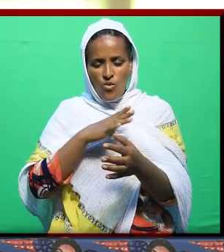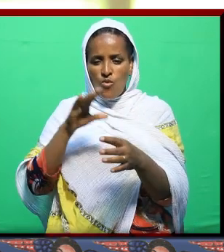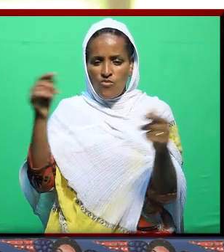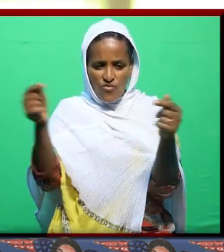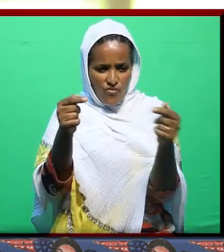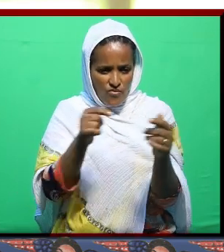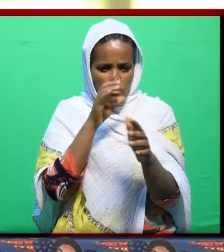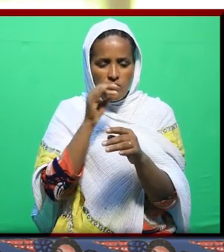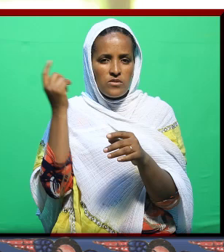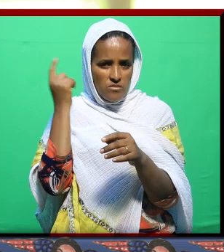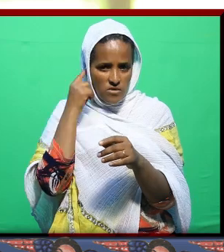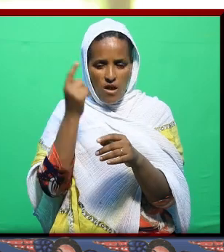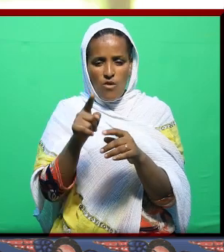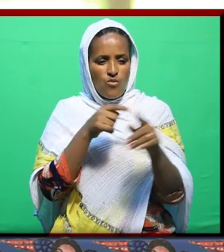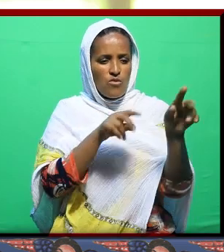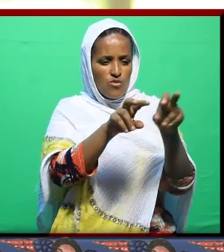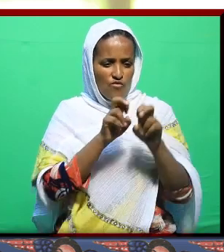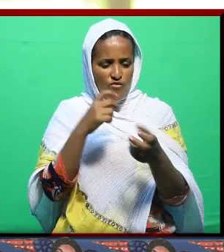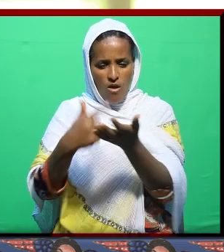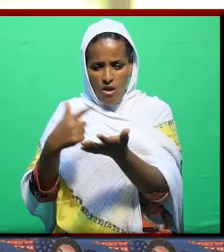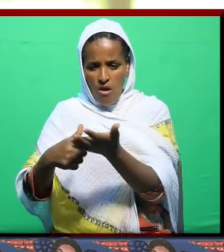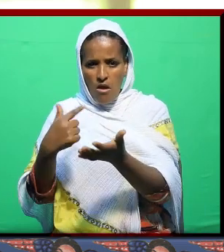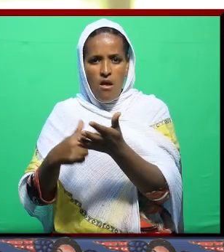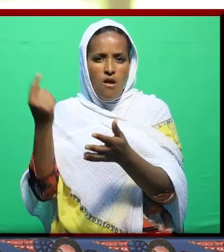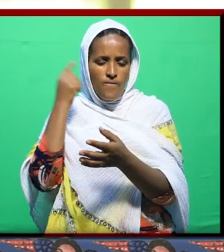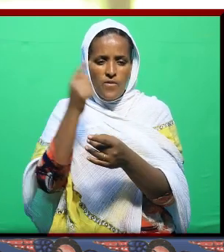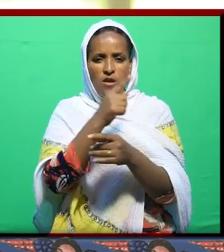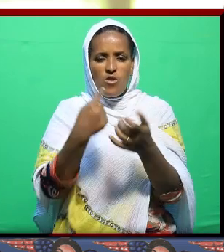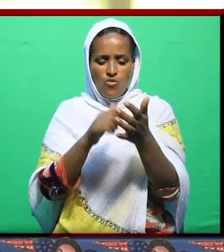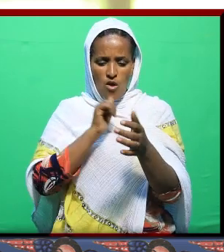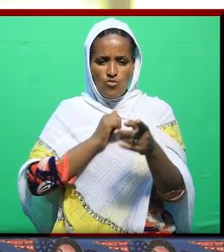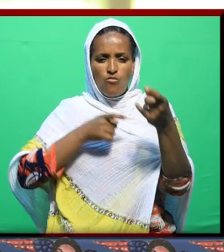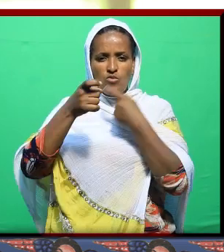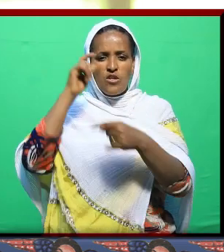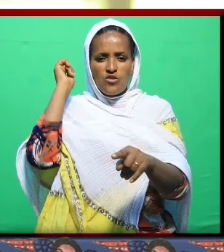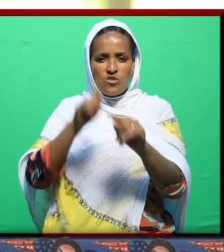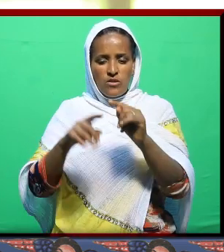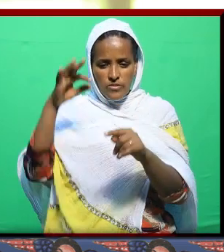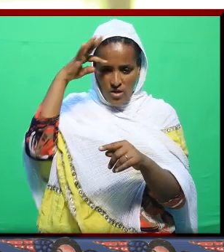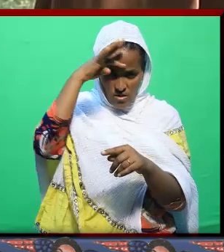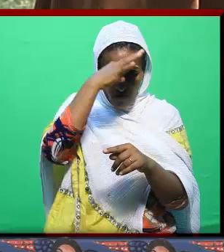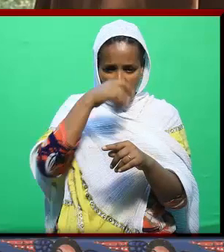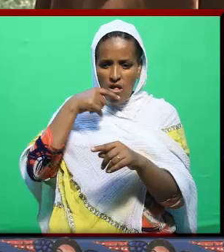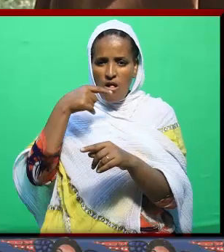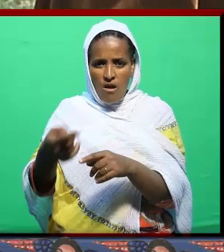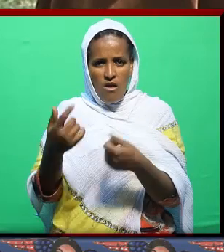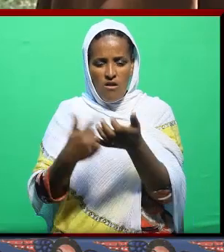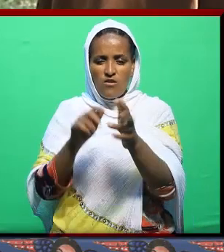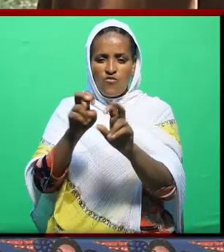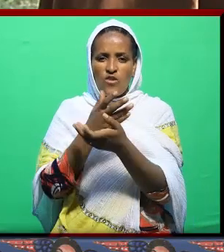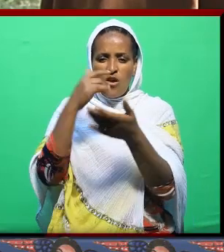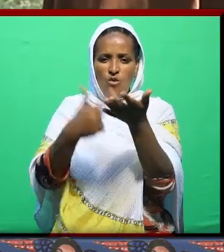ሰው ስለ ሰው ሲያወራ እንሰማለን። አንዱ ስለ አንዱ ክፋት ሲናገር እንሰማለን። አንዳንዱ ራሱን መቆጣጠር አቅቶት ሰክሮ ሲናገር